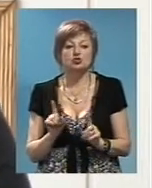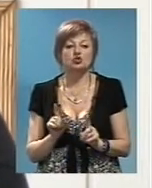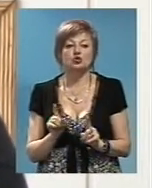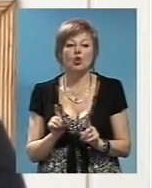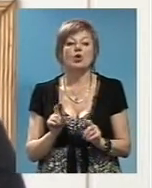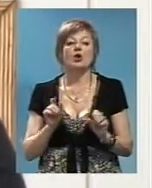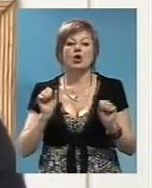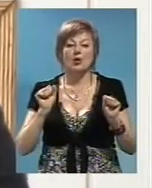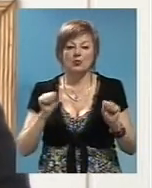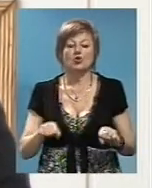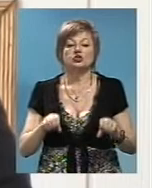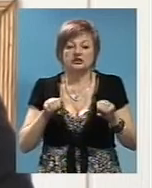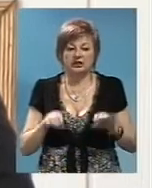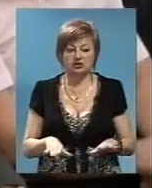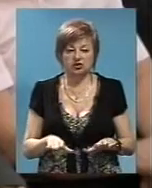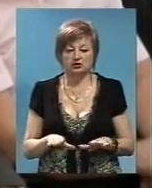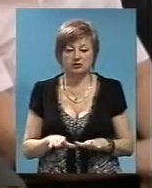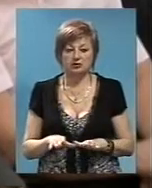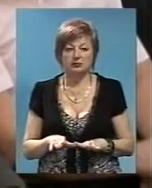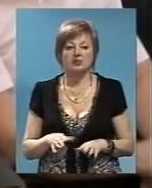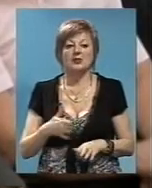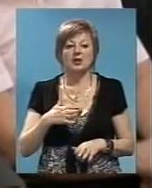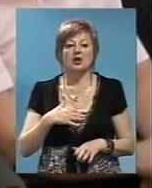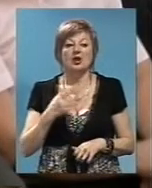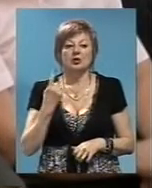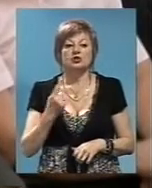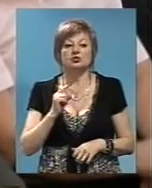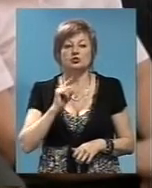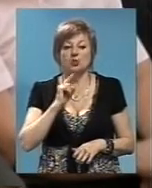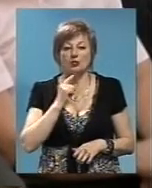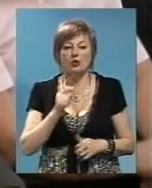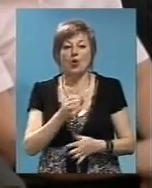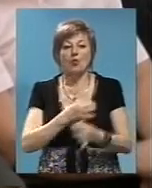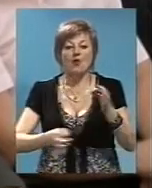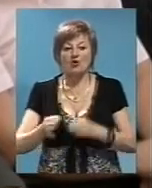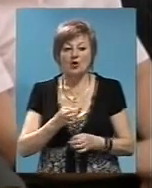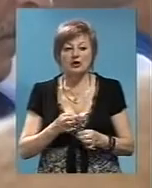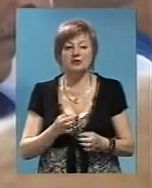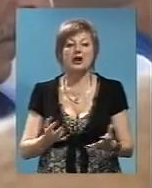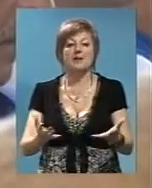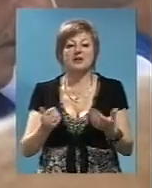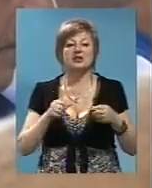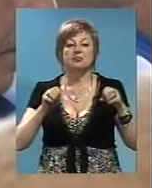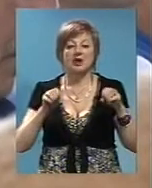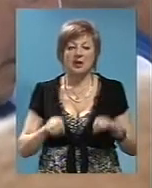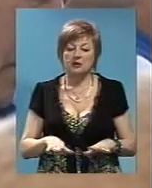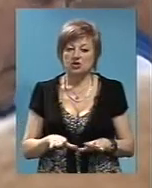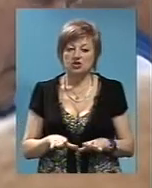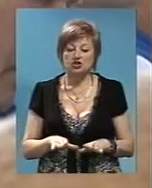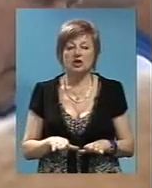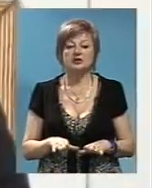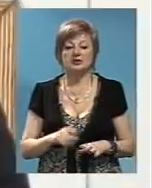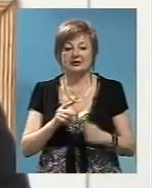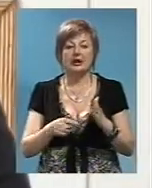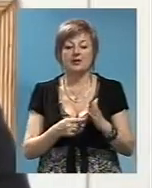передують відповідним рішенням місцевих рад. Місто не проводить громадські обговорення, а лише приймає рішення на сесії міської